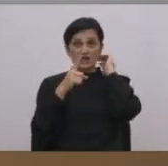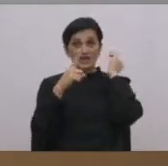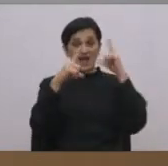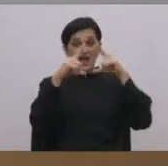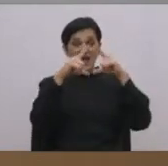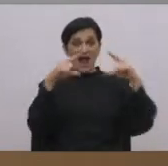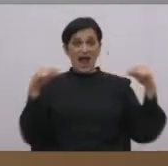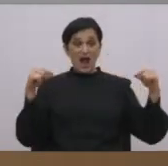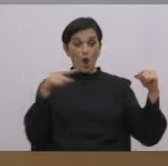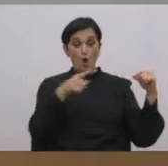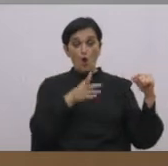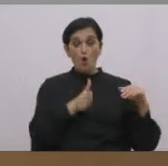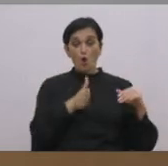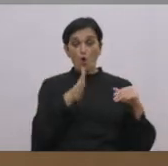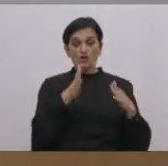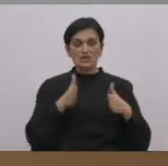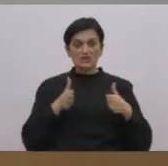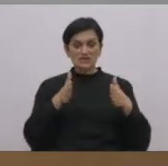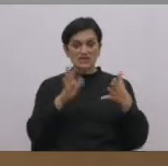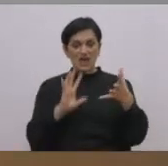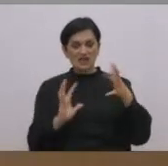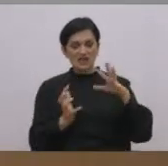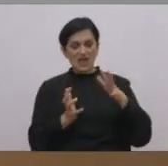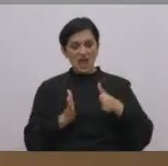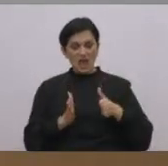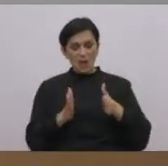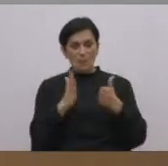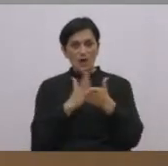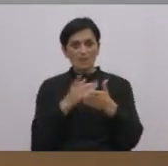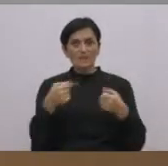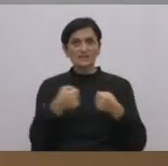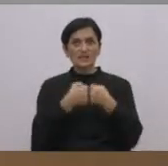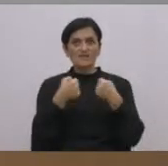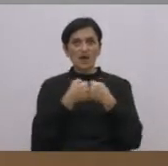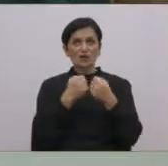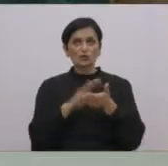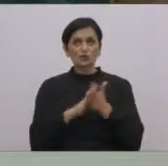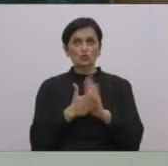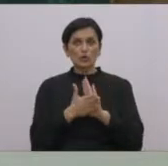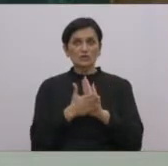de bit, gza, aris, de pormire buli, sau are situația ichne.